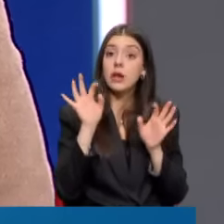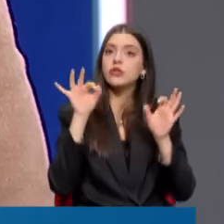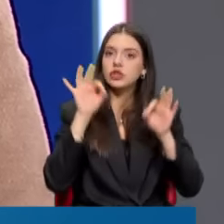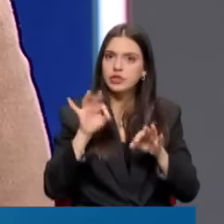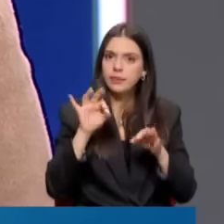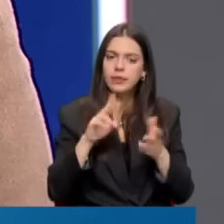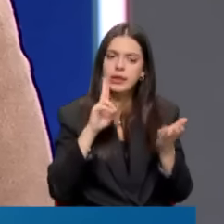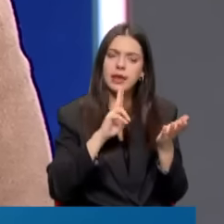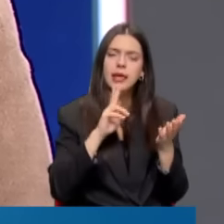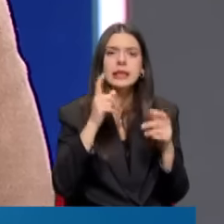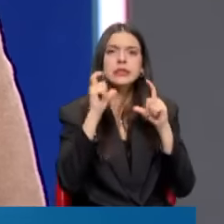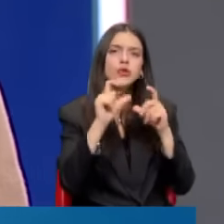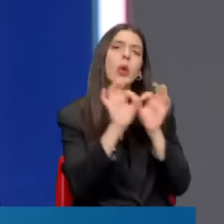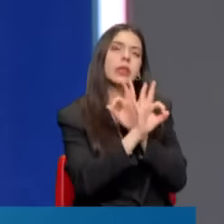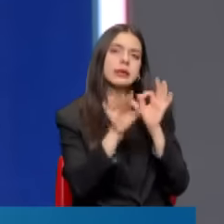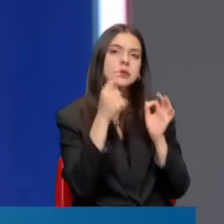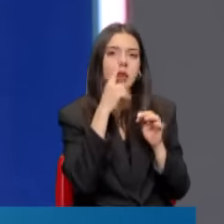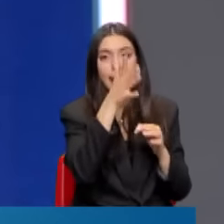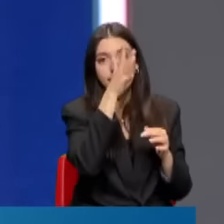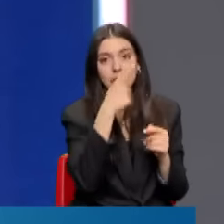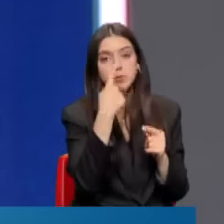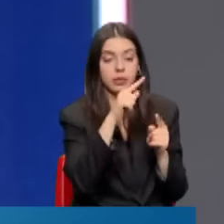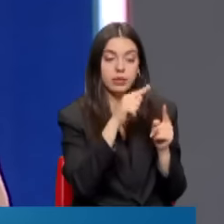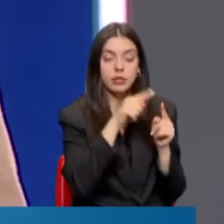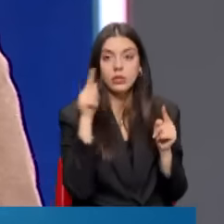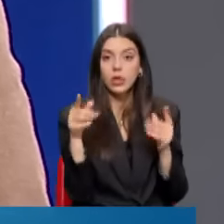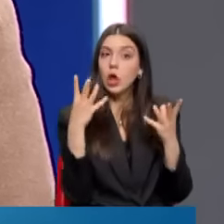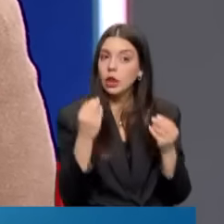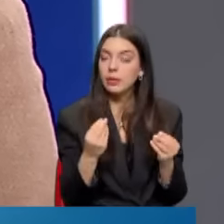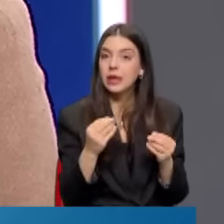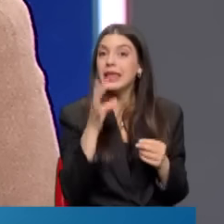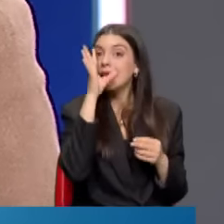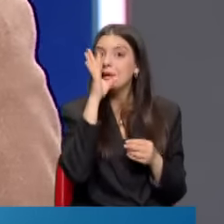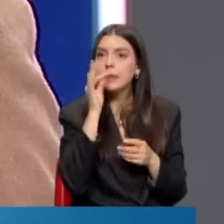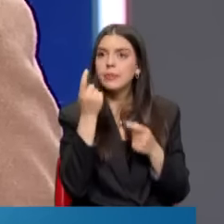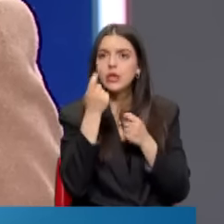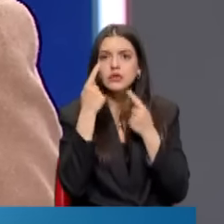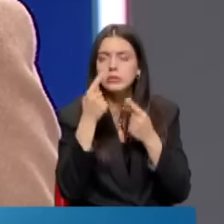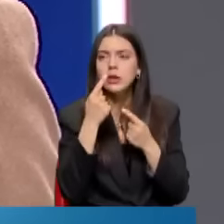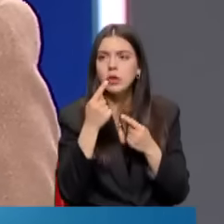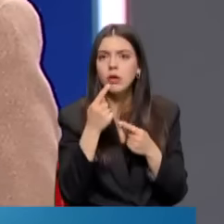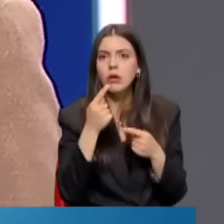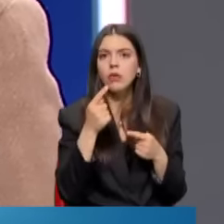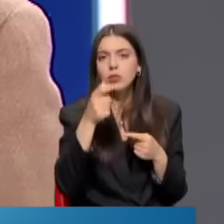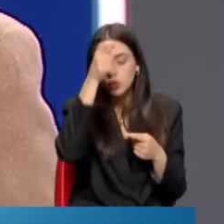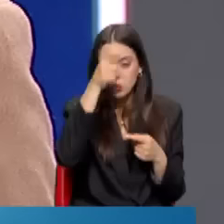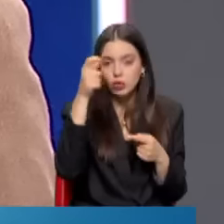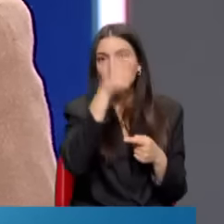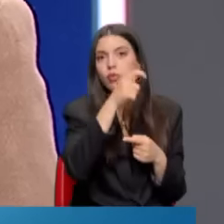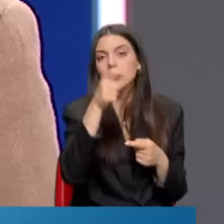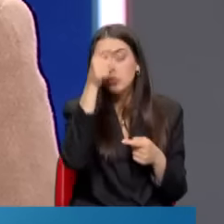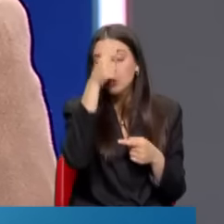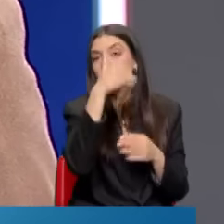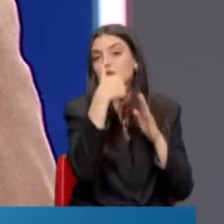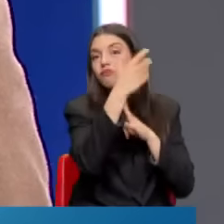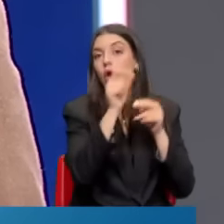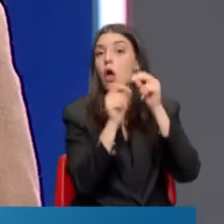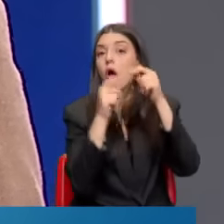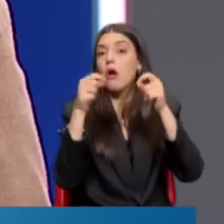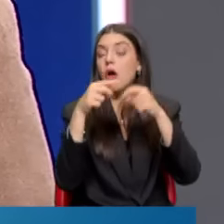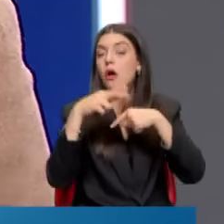kayıt dışılar la beraber söylüyorum 500 binee yaklaşmış durumda Peki kimi istihdam et diyorlar Özbekler geliyor Türkmenler geliyor değil